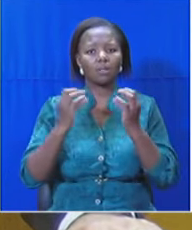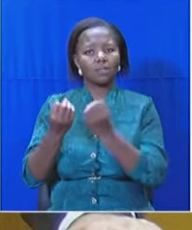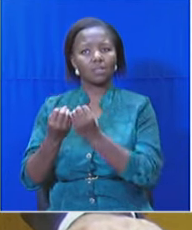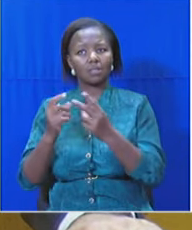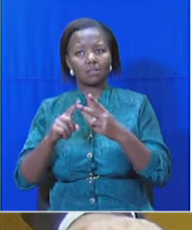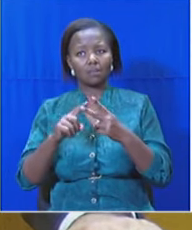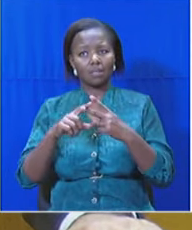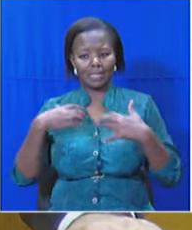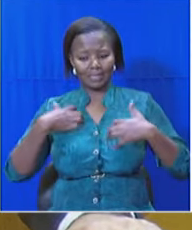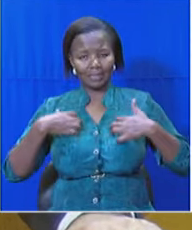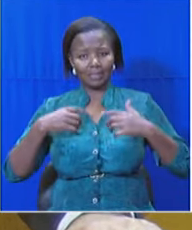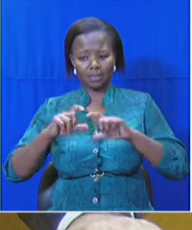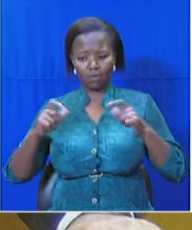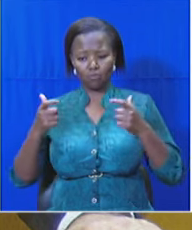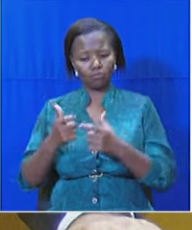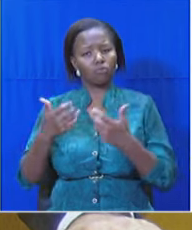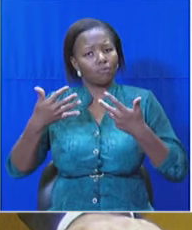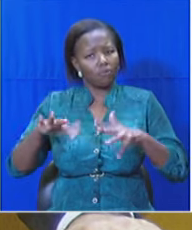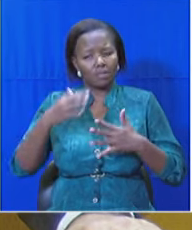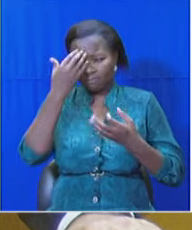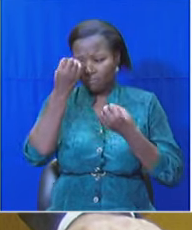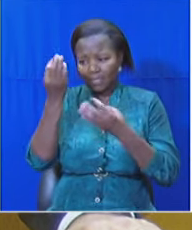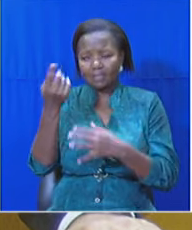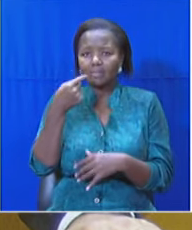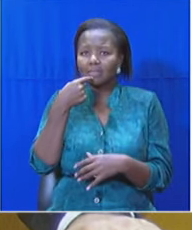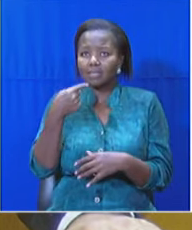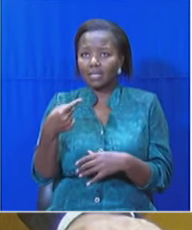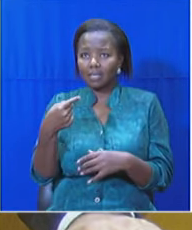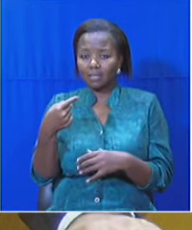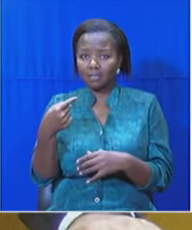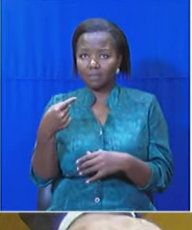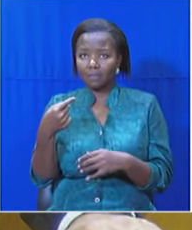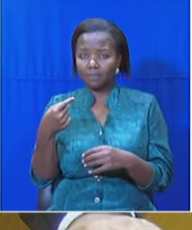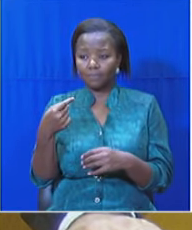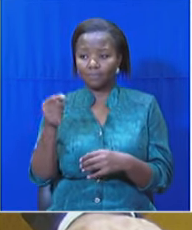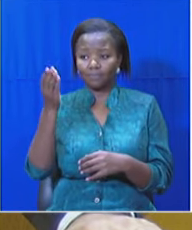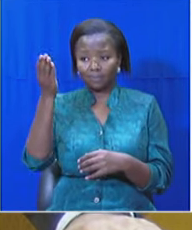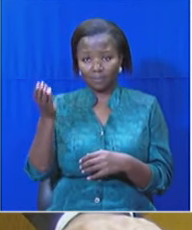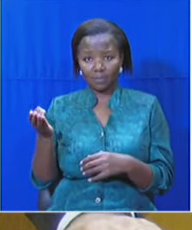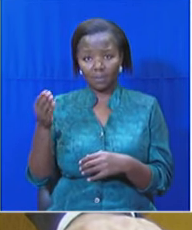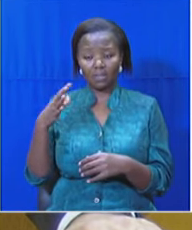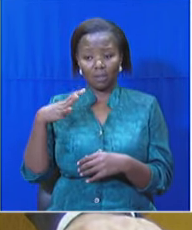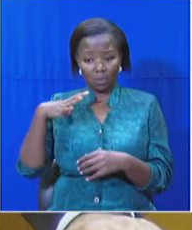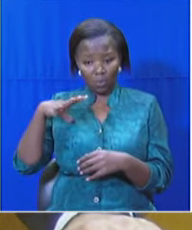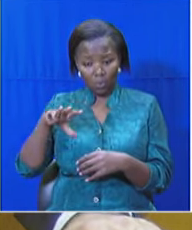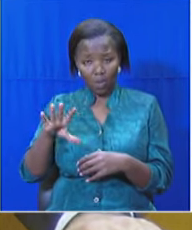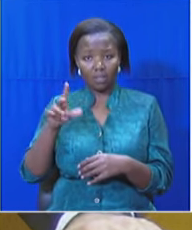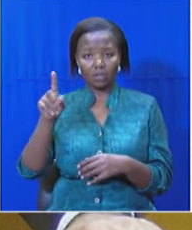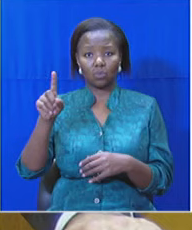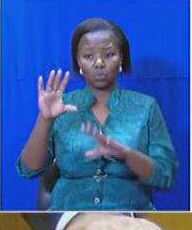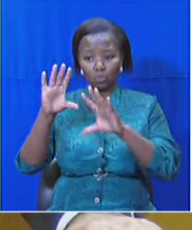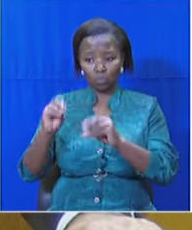vir u, dat die feit dat u wil verhoed dat buitelanders grond in Suid-Afrika moet besit, is